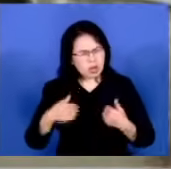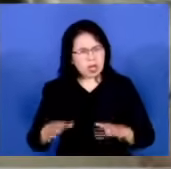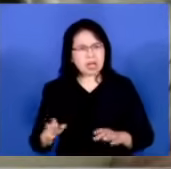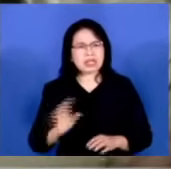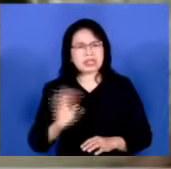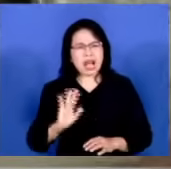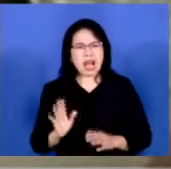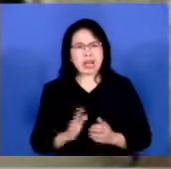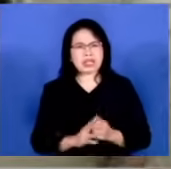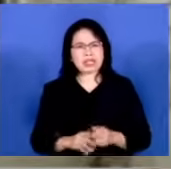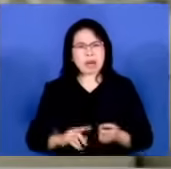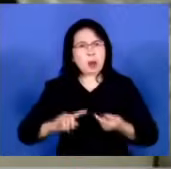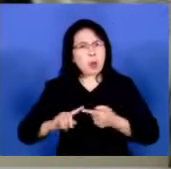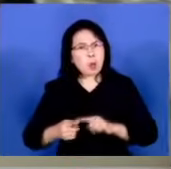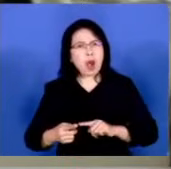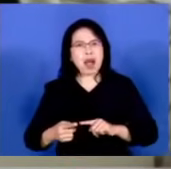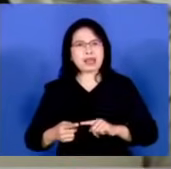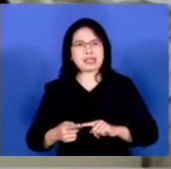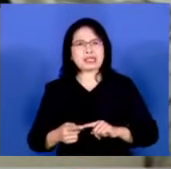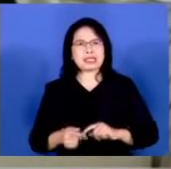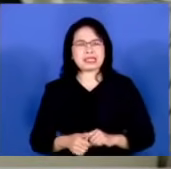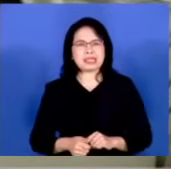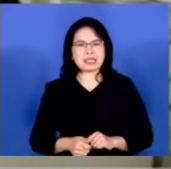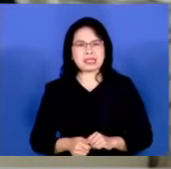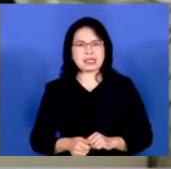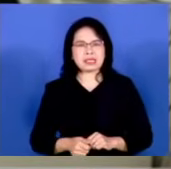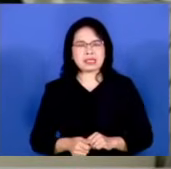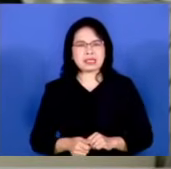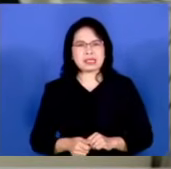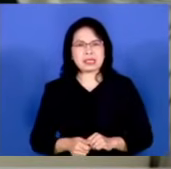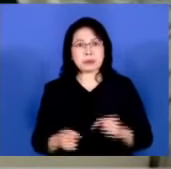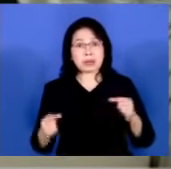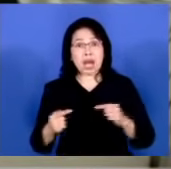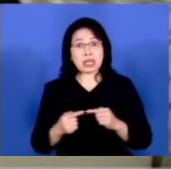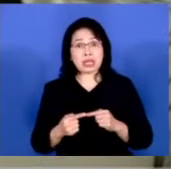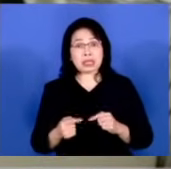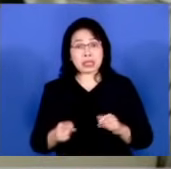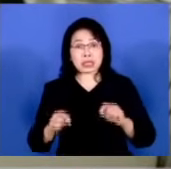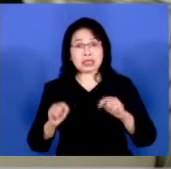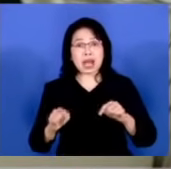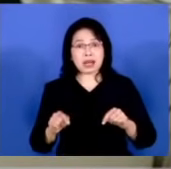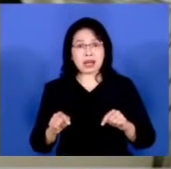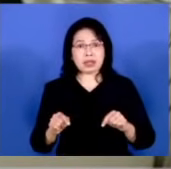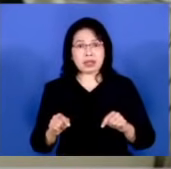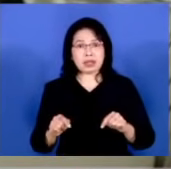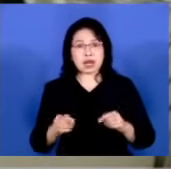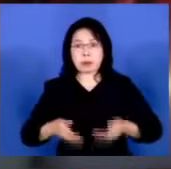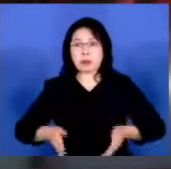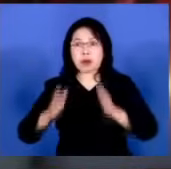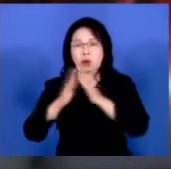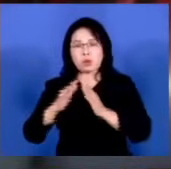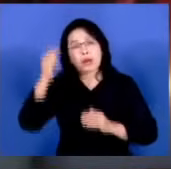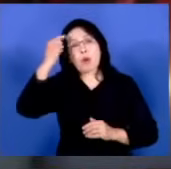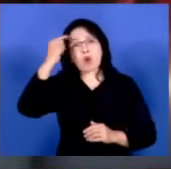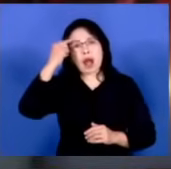cederai yang namanya nya ya Ee kaitan dengan sekarang pembangunan Moral